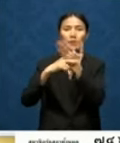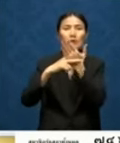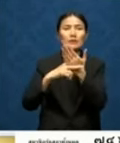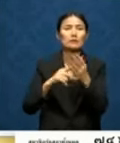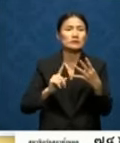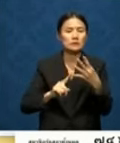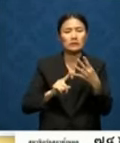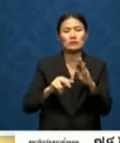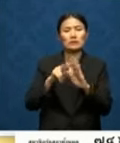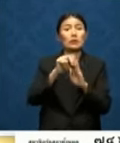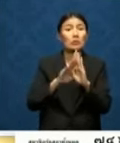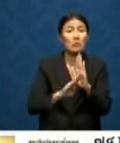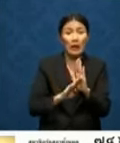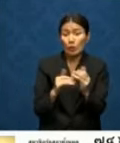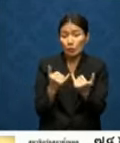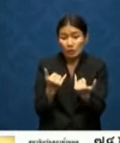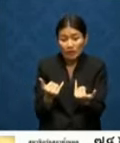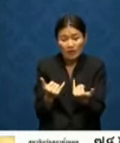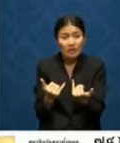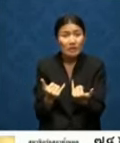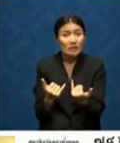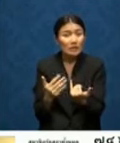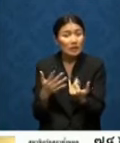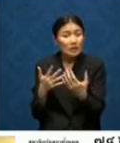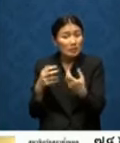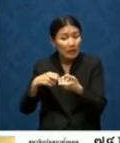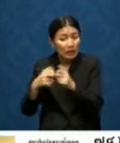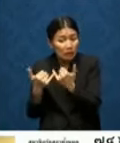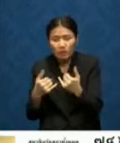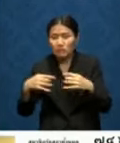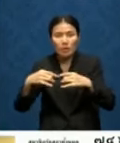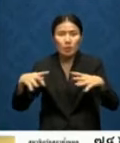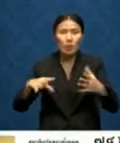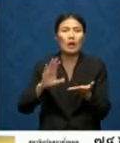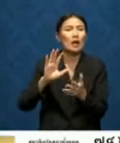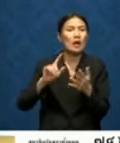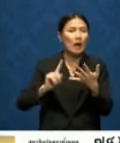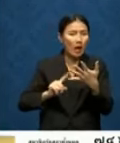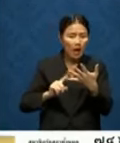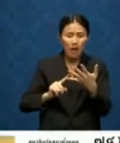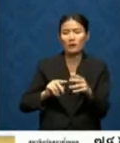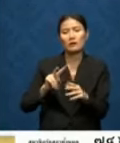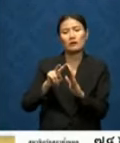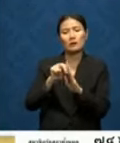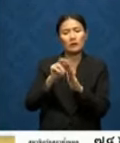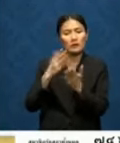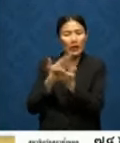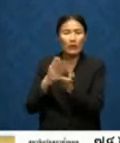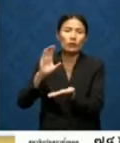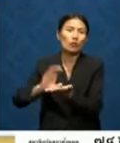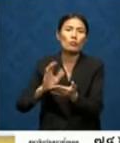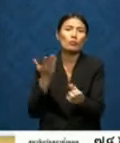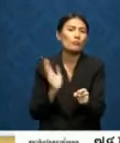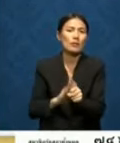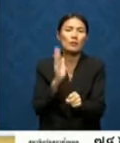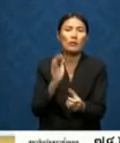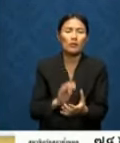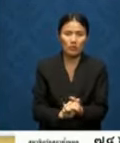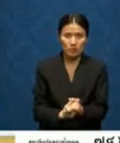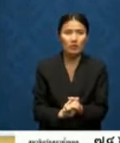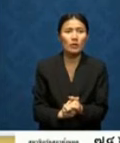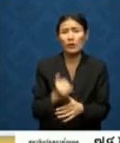โยบายไม่เหะสมกับสถานการณปัจจบัน5. งบรมาณ์ไม่พอทำณโยบายเพระสังคมปัจบันคัannon redemption